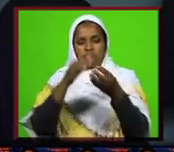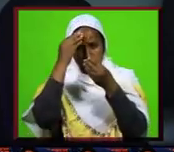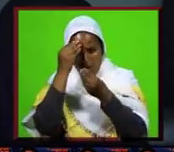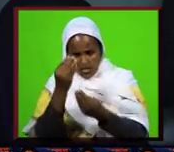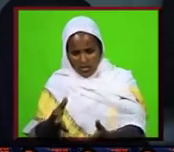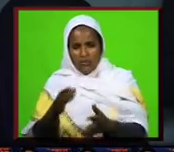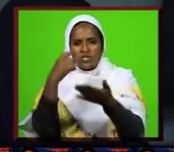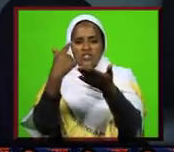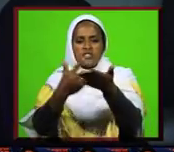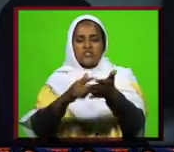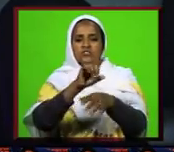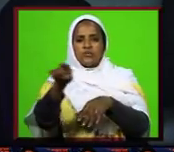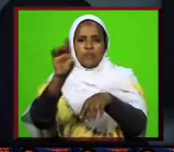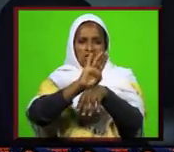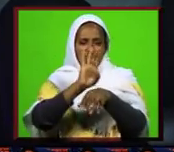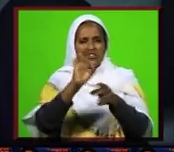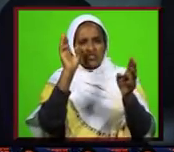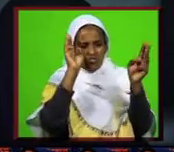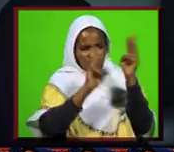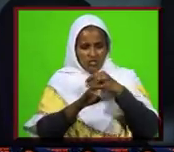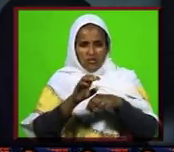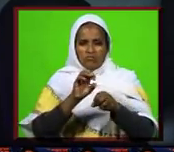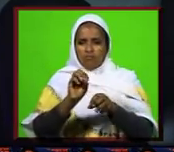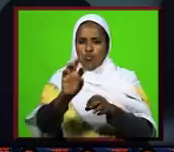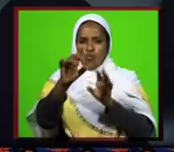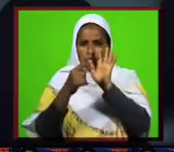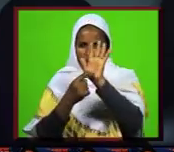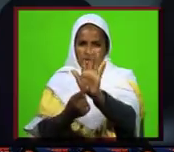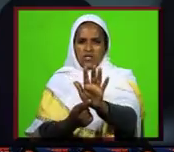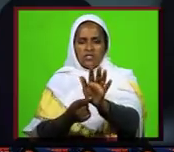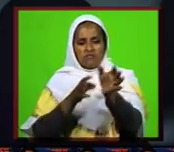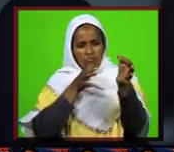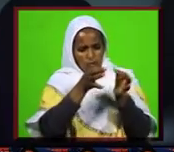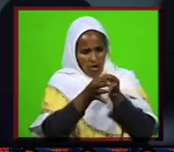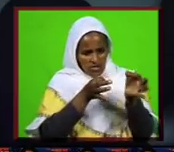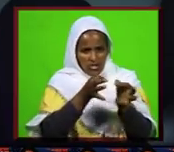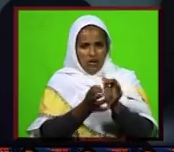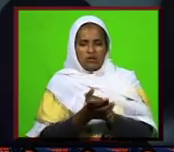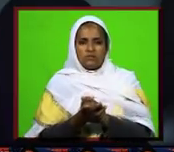በማሳሰብ የዚችን ቤተ ክርስቲያን ችግር በጉልህ በማሳየት በማስረዳት